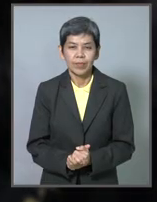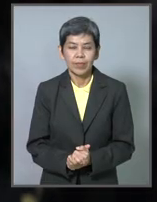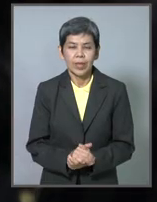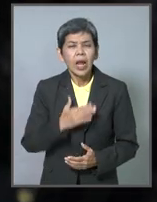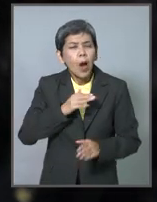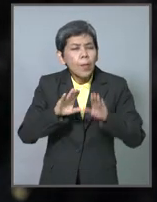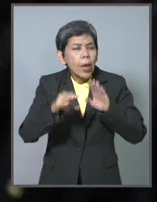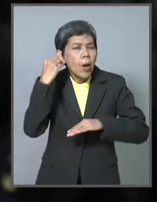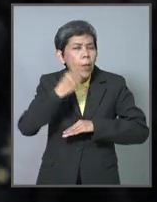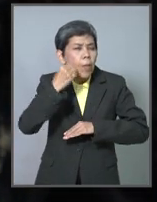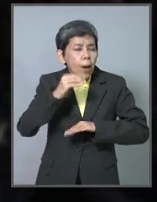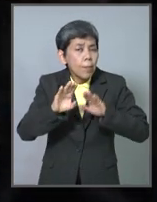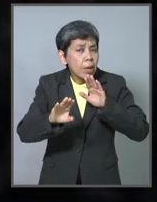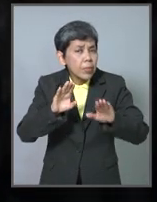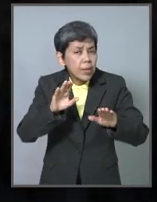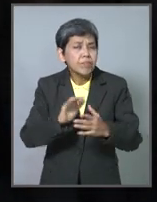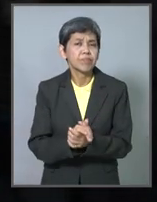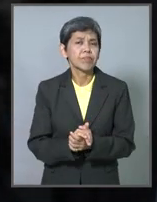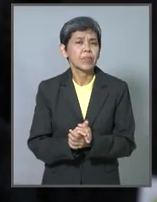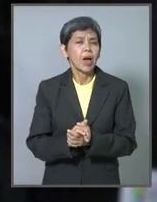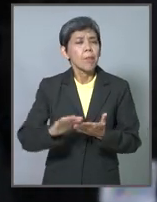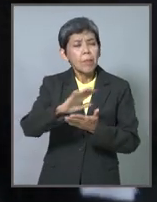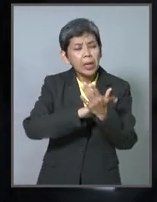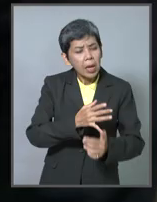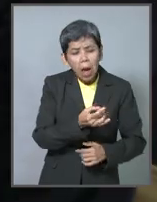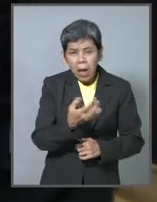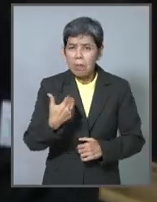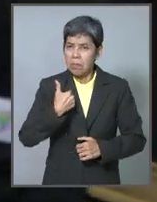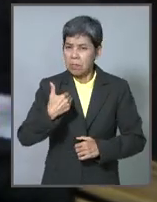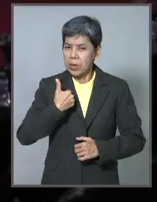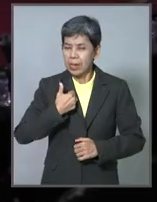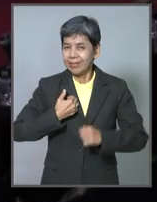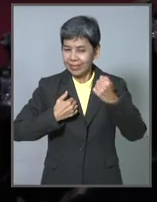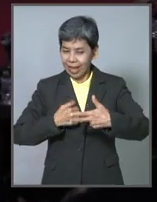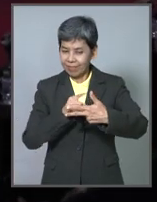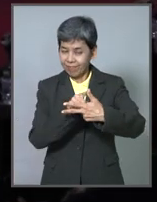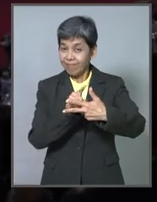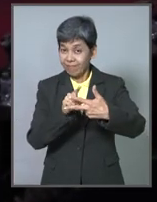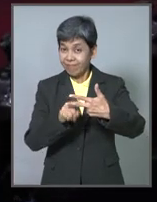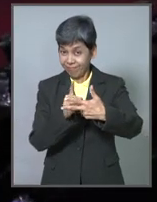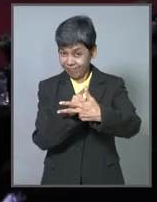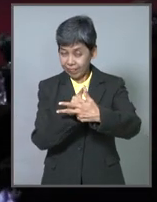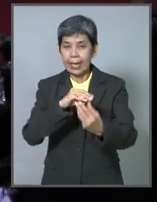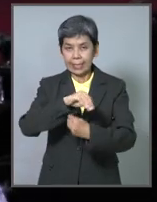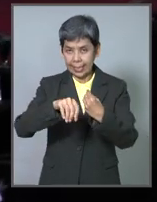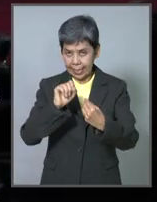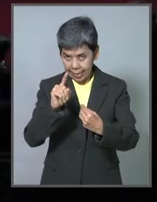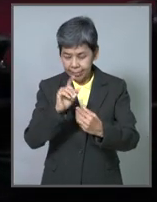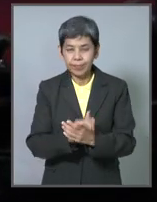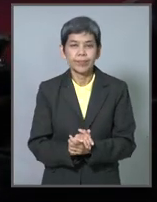เรามักจะเปรียบเทียบเสมอว่าในประเทศนั้นจะมีเสาหลักสามเสาคือเสาเศรษ